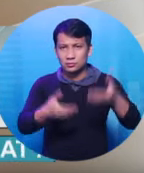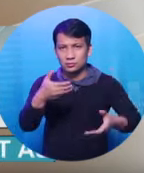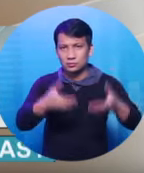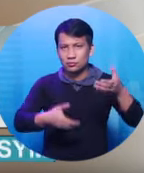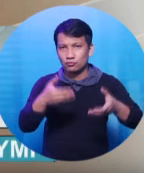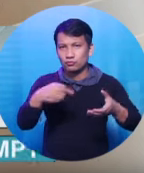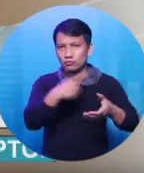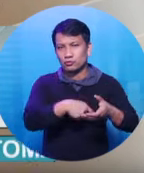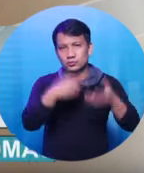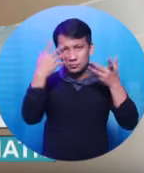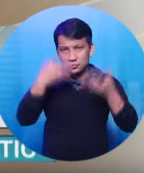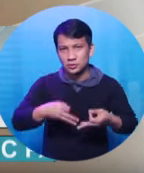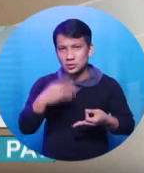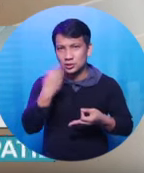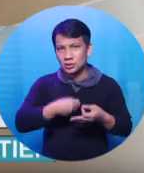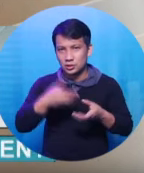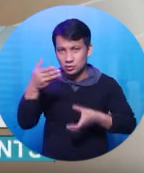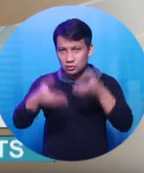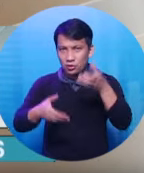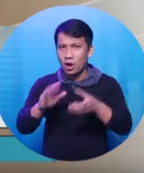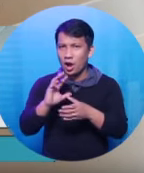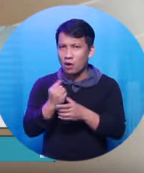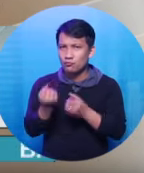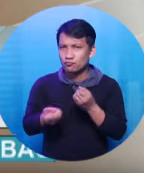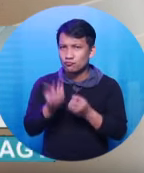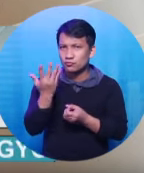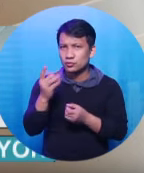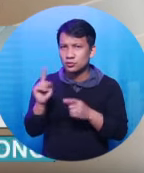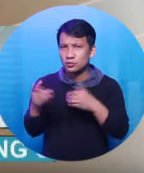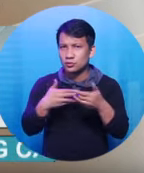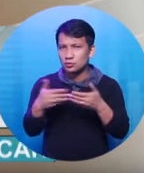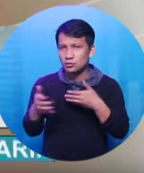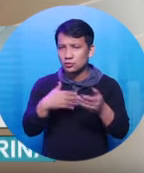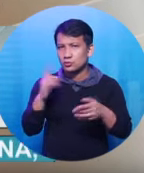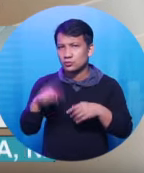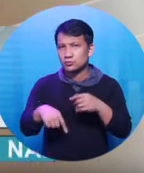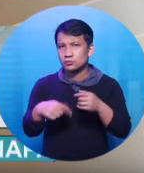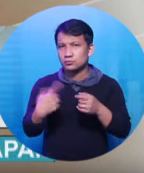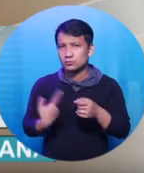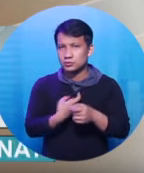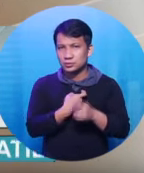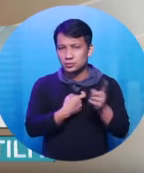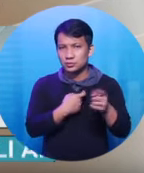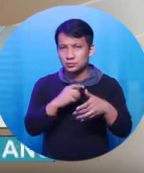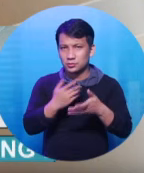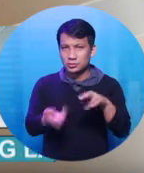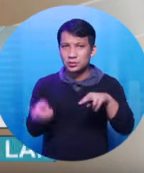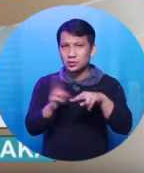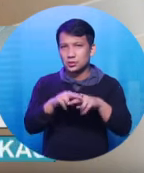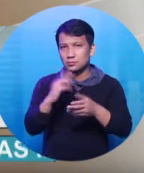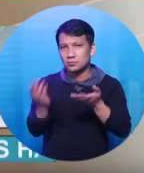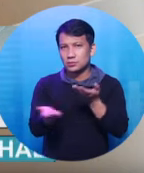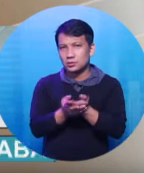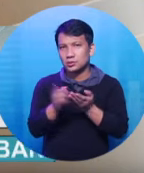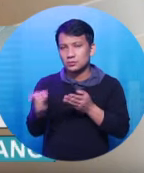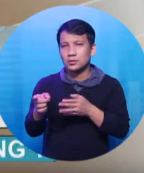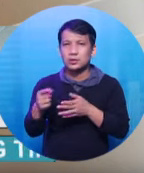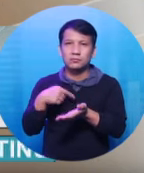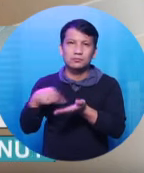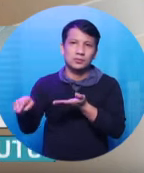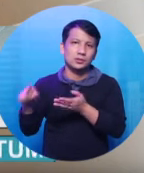niyan. Kung anong magkano at anong klase mga danyos ang ipapataw na para pagbayaran